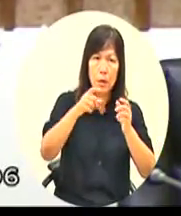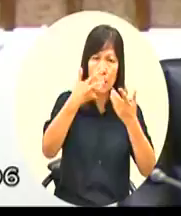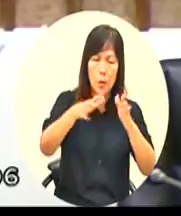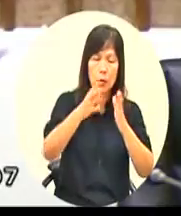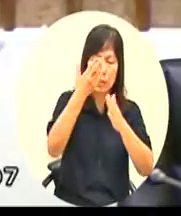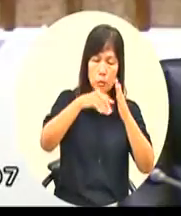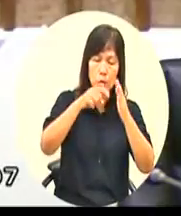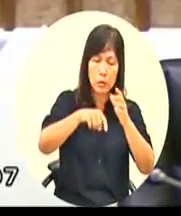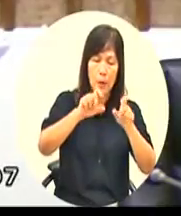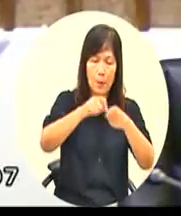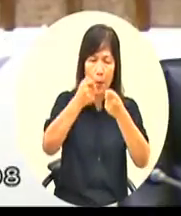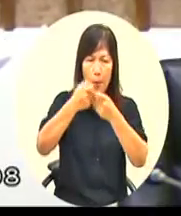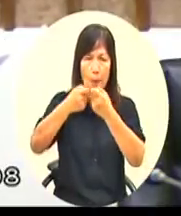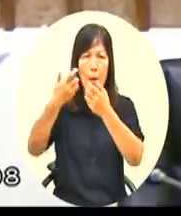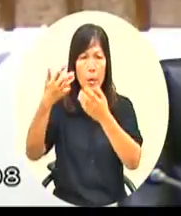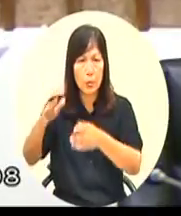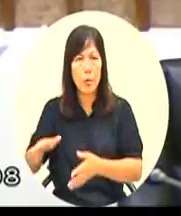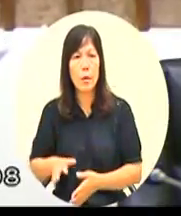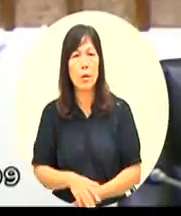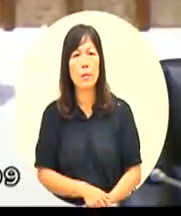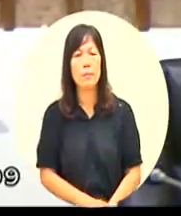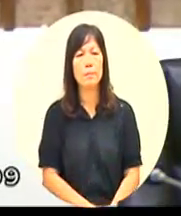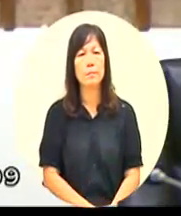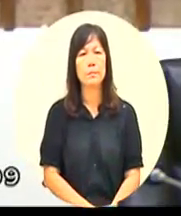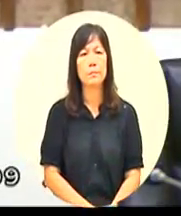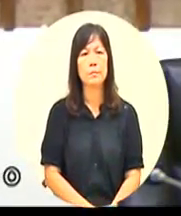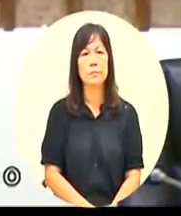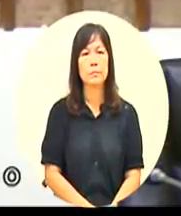舍就也受到台风。